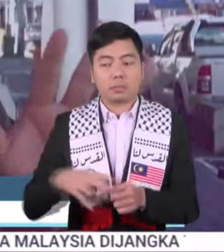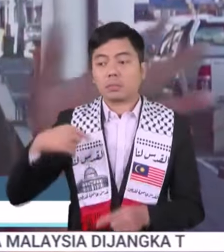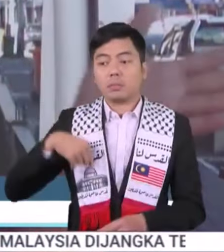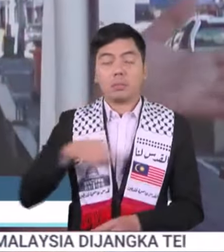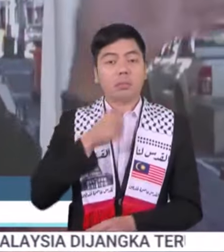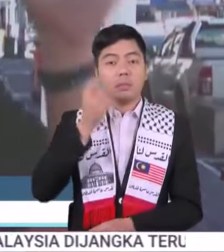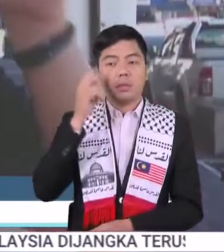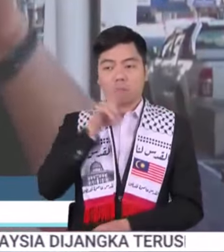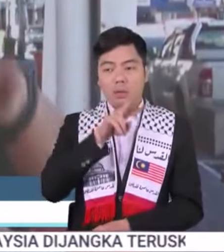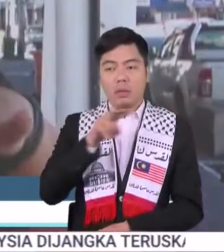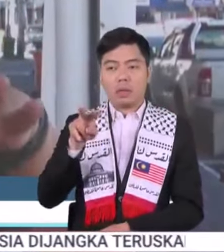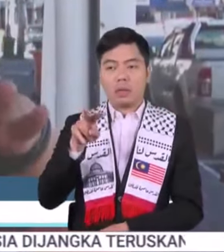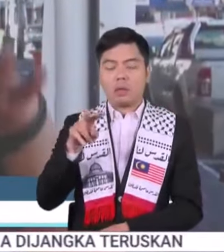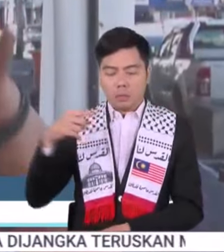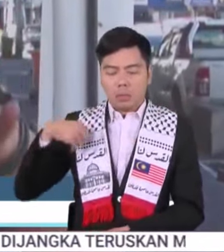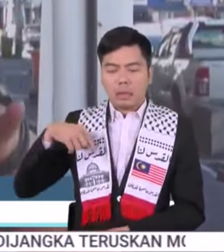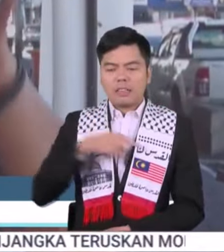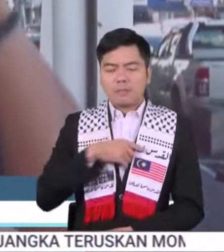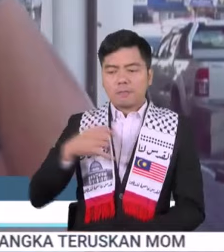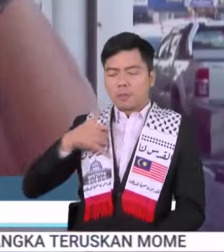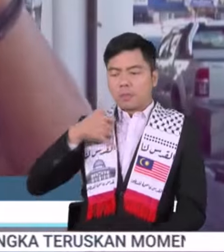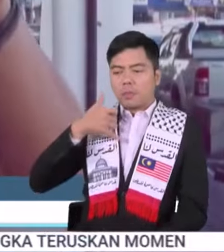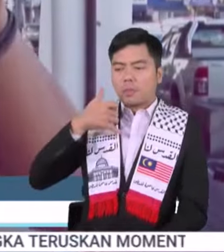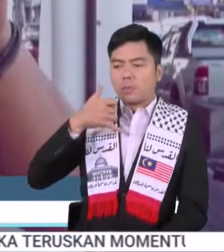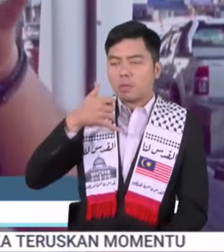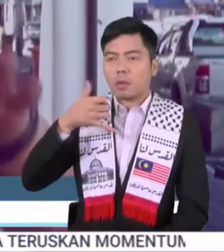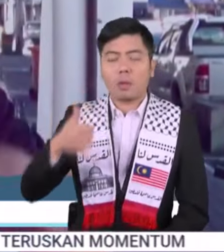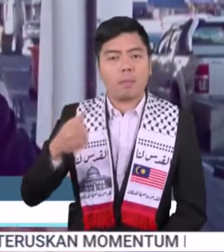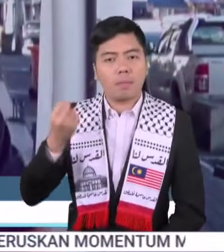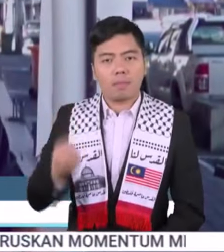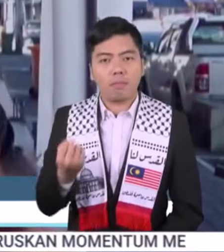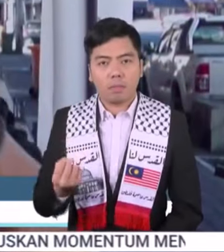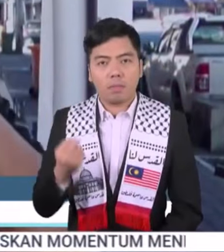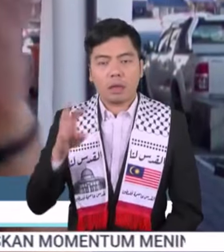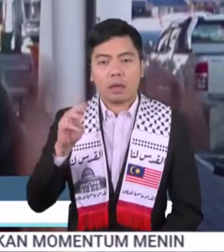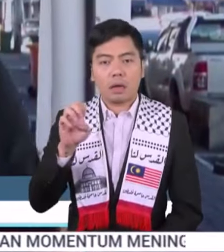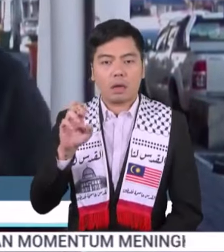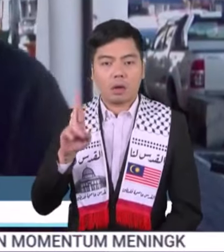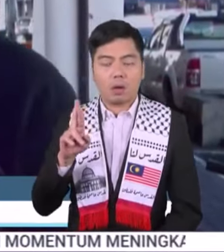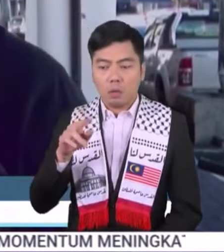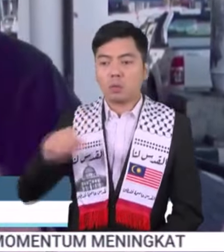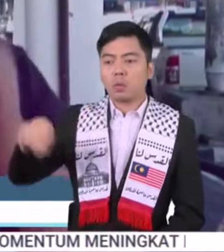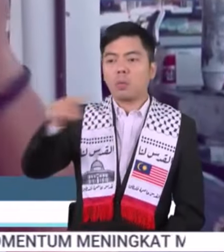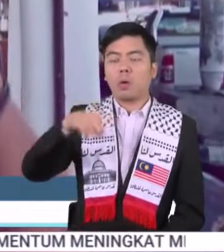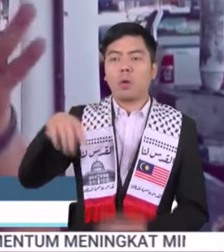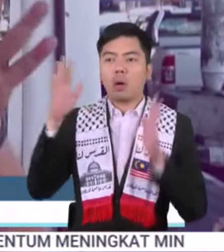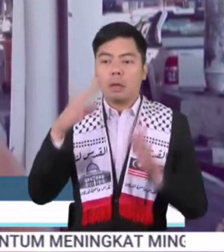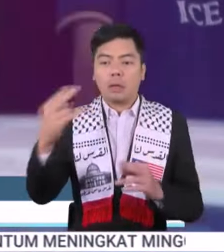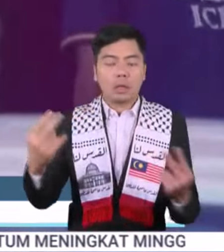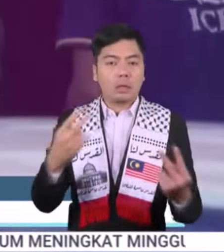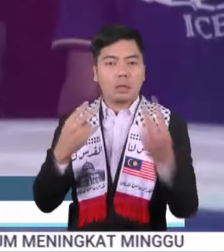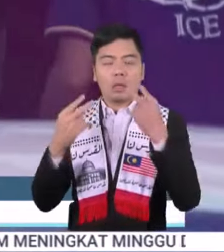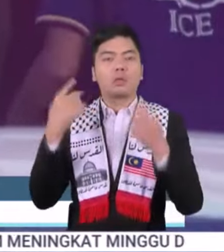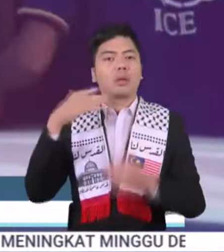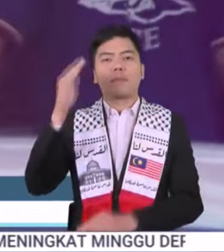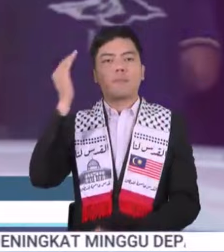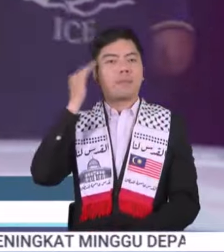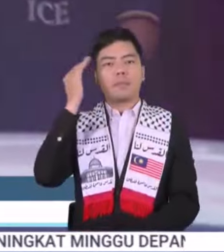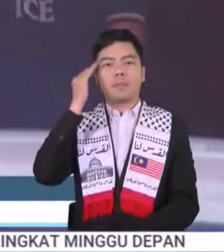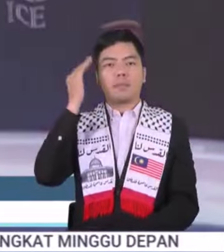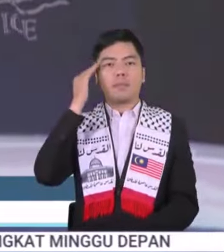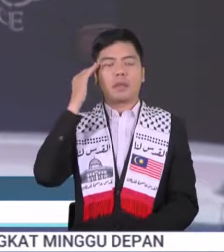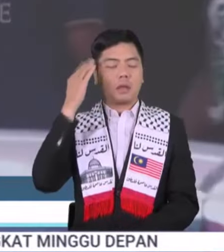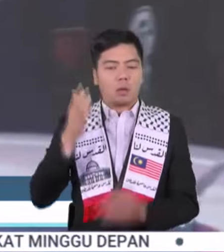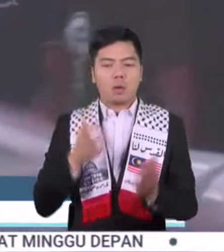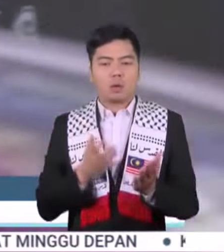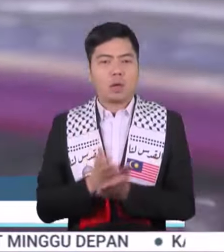sini, semasa kehadiran kami dekat sini dan juga di Pasar Meru tu, diorang macam dah tahu dah. Diorang nampak saja kelibat kita orang ni, diorang terus